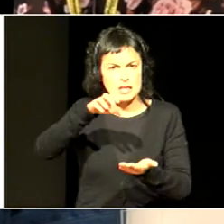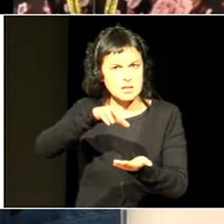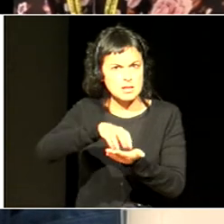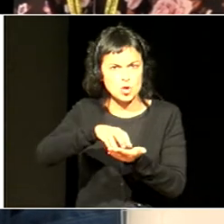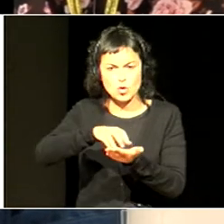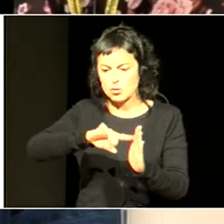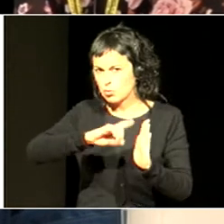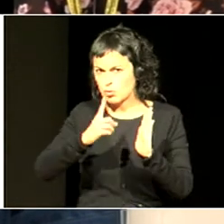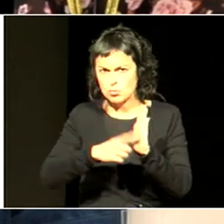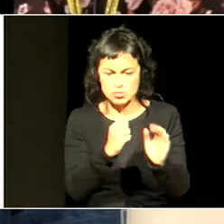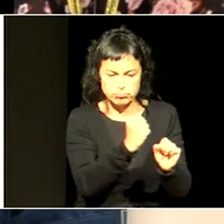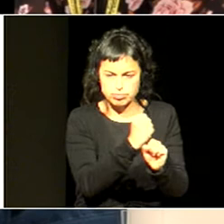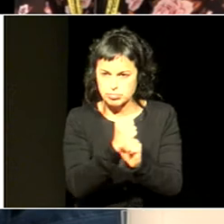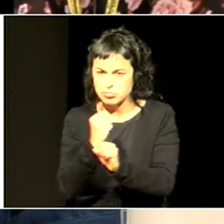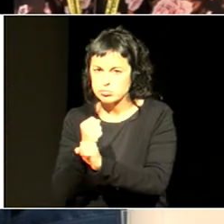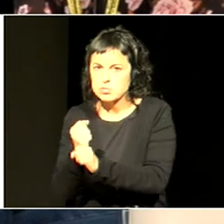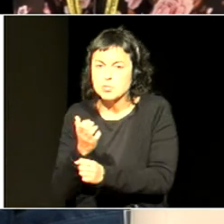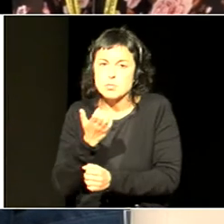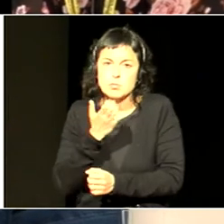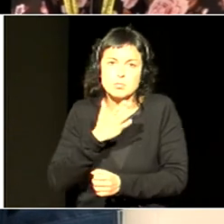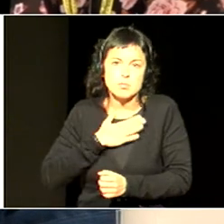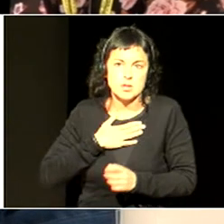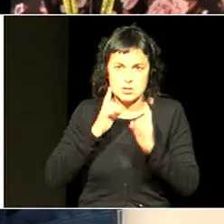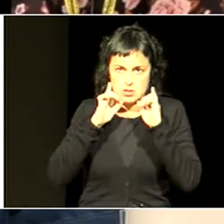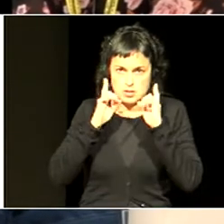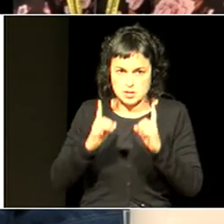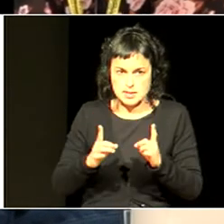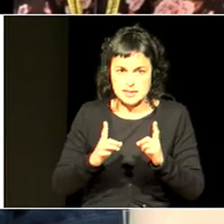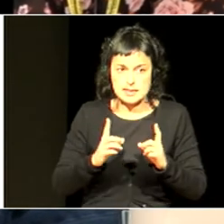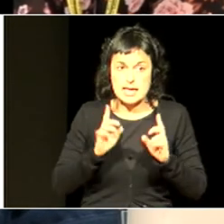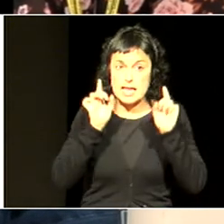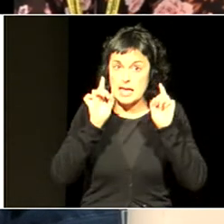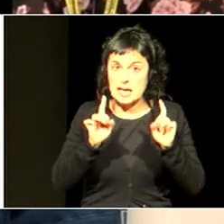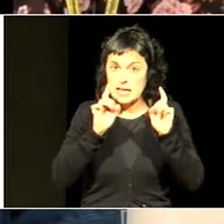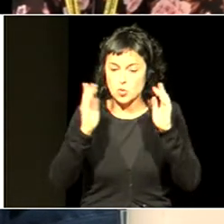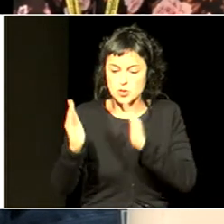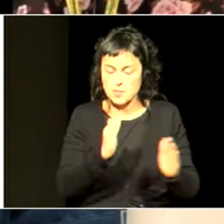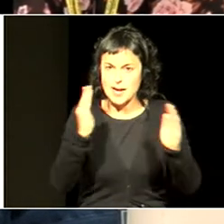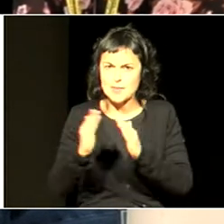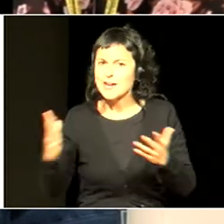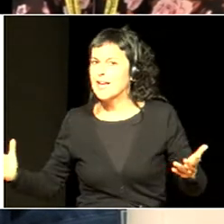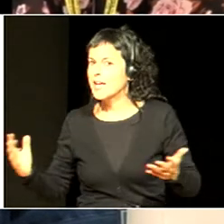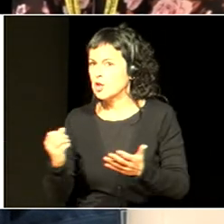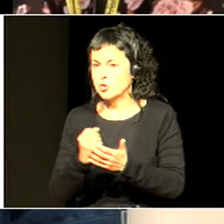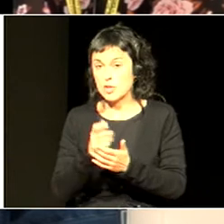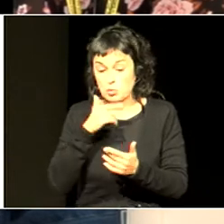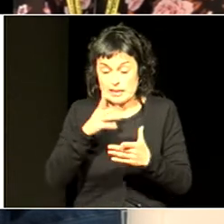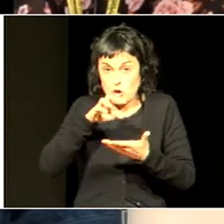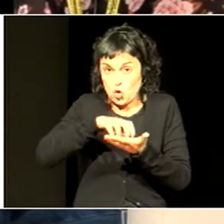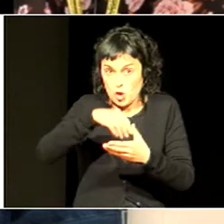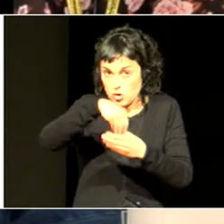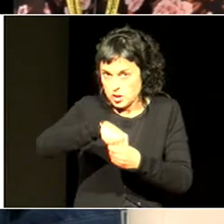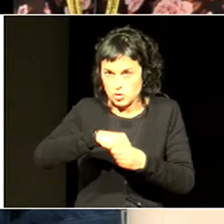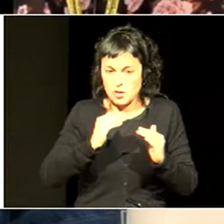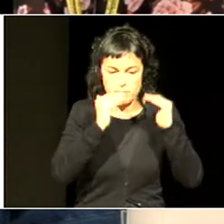lan egin dugun, bai? Gure kasuan ba, hezkuntza etapa guztiak dauzkagu presentazio de Maria ikastetxean, bai? Orduan, lan egin dugu